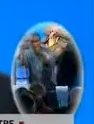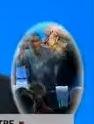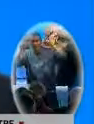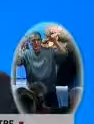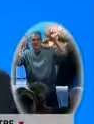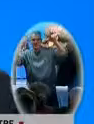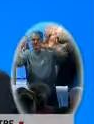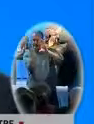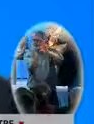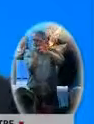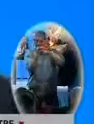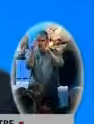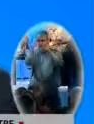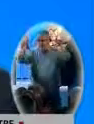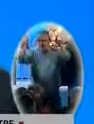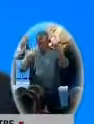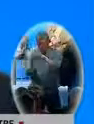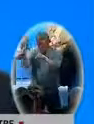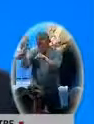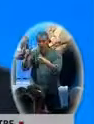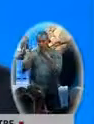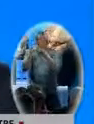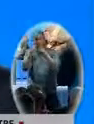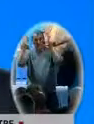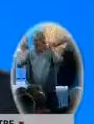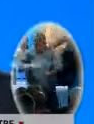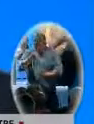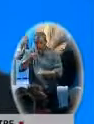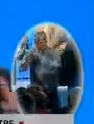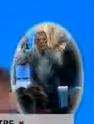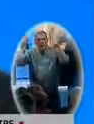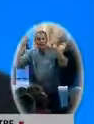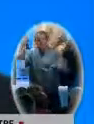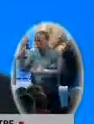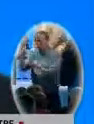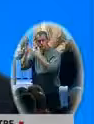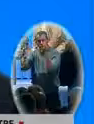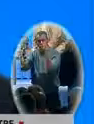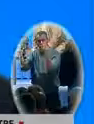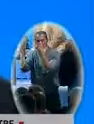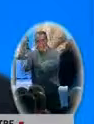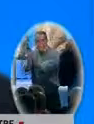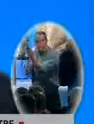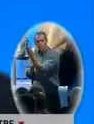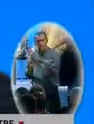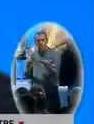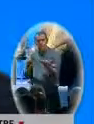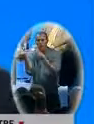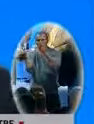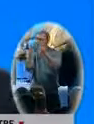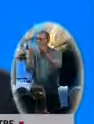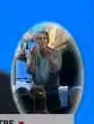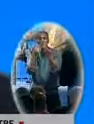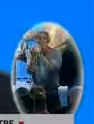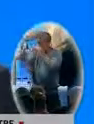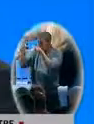liberté économique, la liberté d'entreprendre, les libertés individuelles, la liberté de la presse. Si nous ne le faisons pas, où seront nos convictions? Si